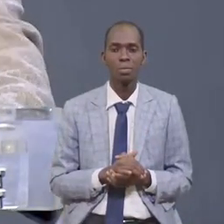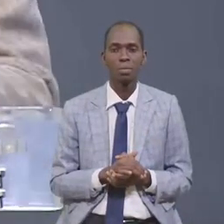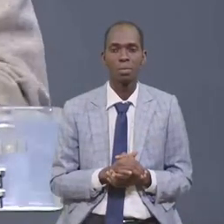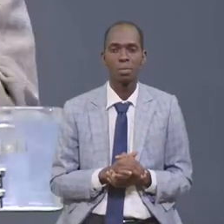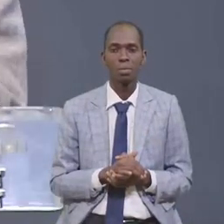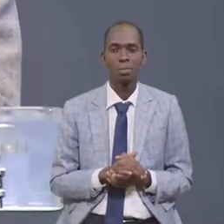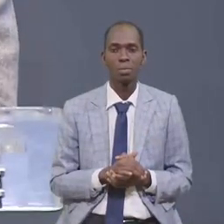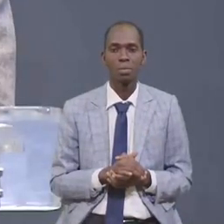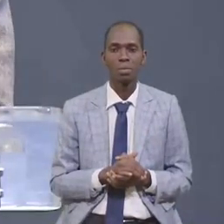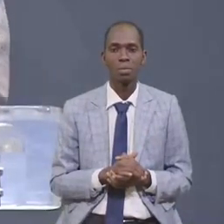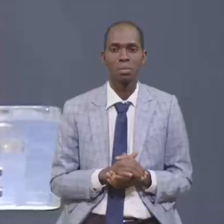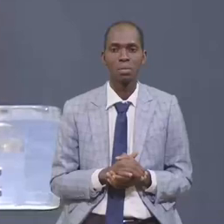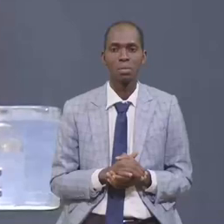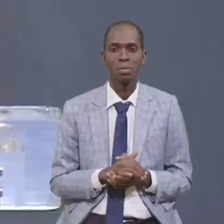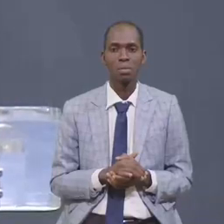terre.